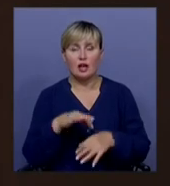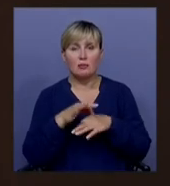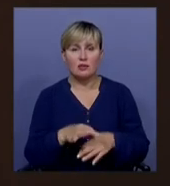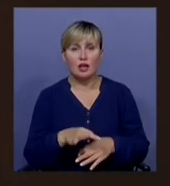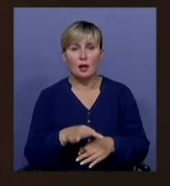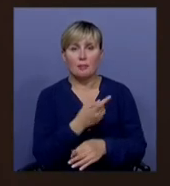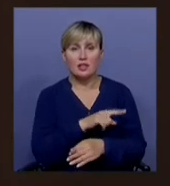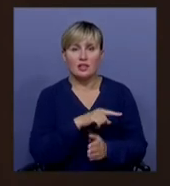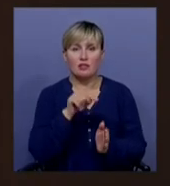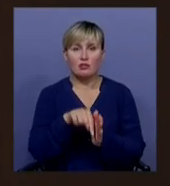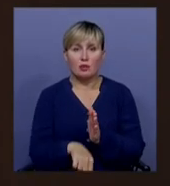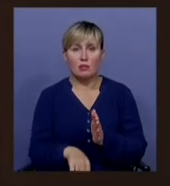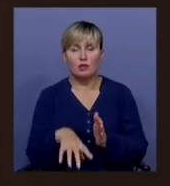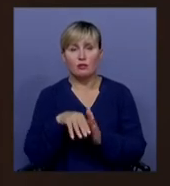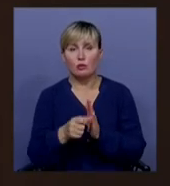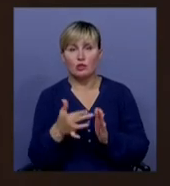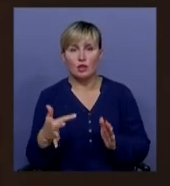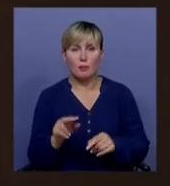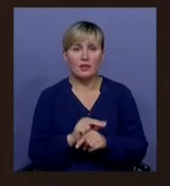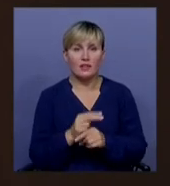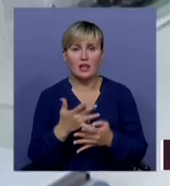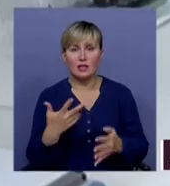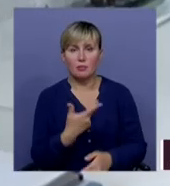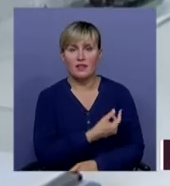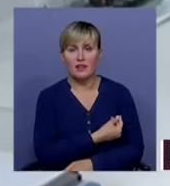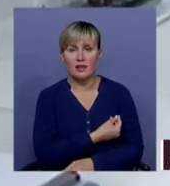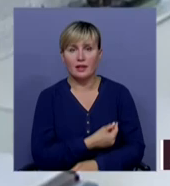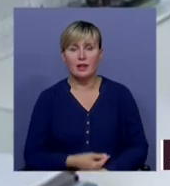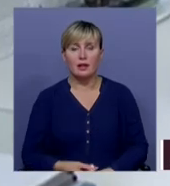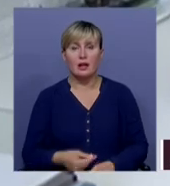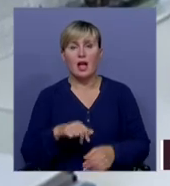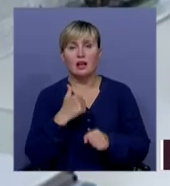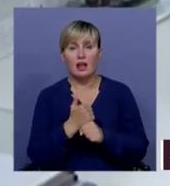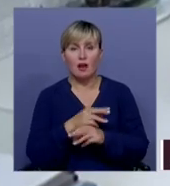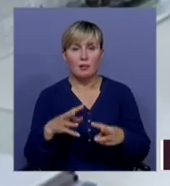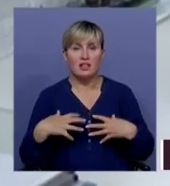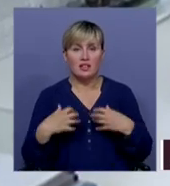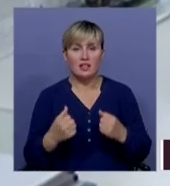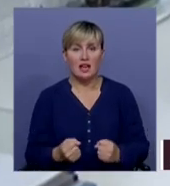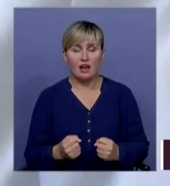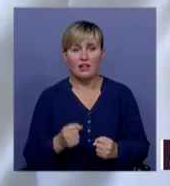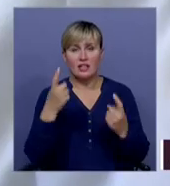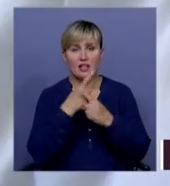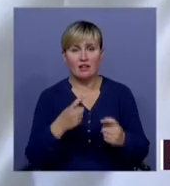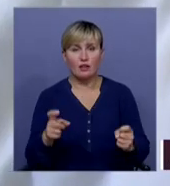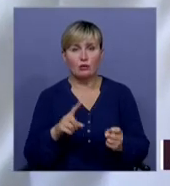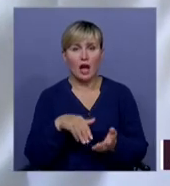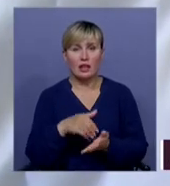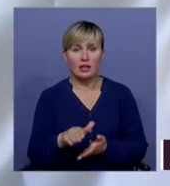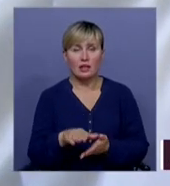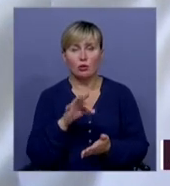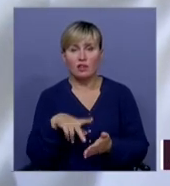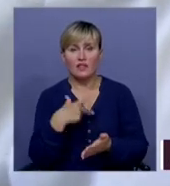медицинских вмешательств фразой «в том числе профилактических прививок». Тем временем глава Минздрава Ержан Бертанов заявил, что, отказываясь